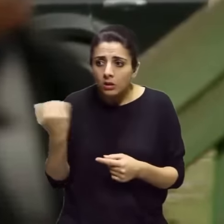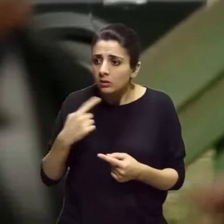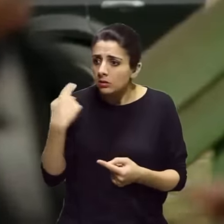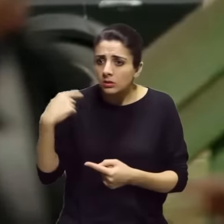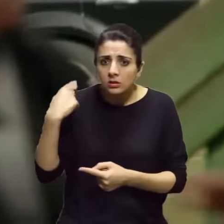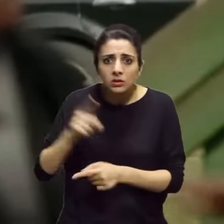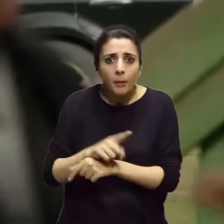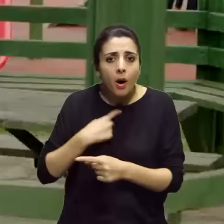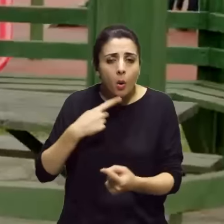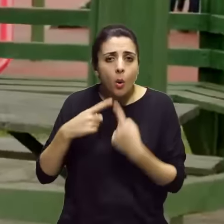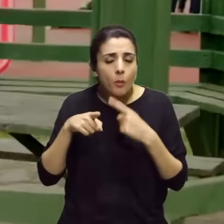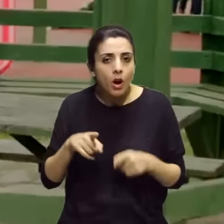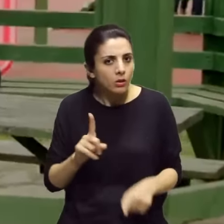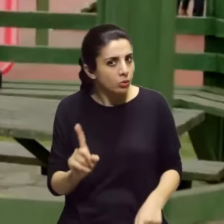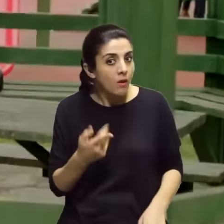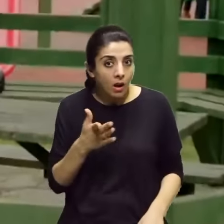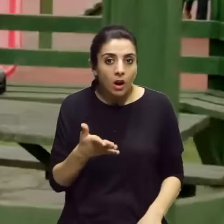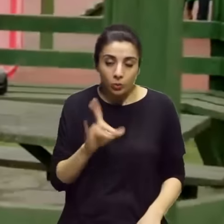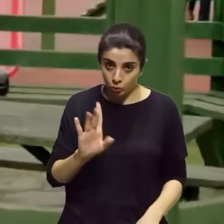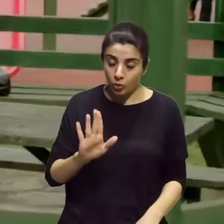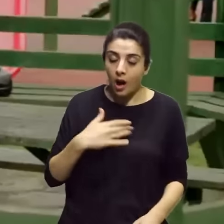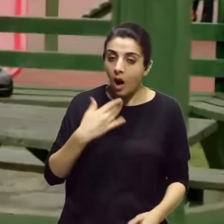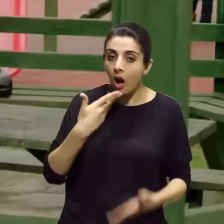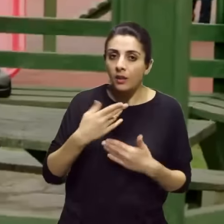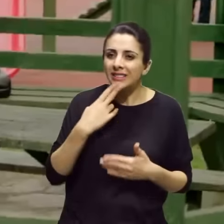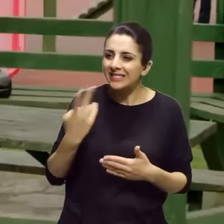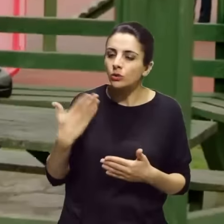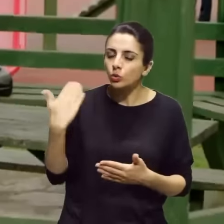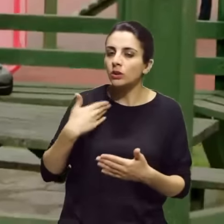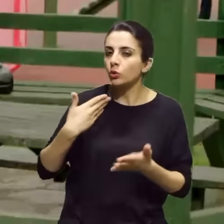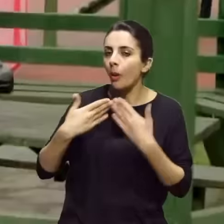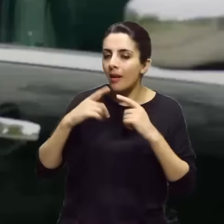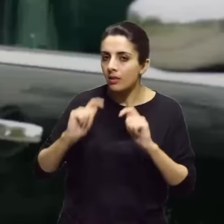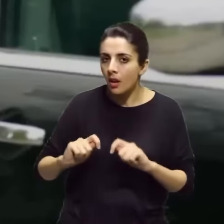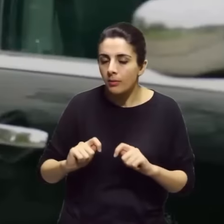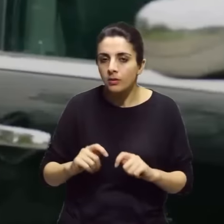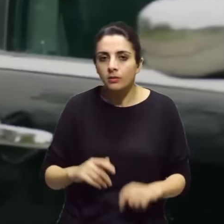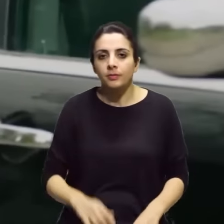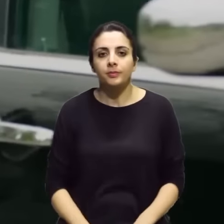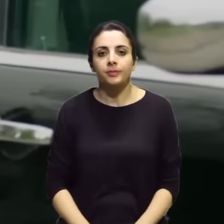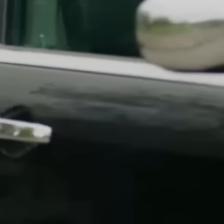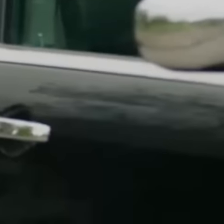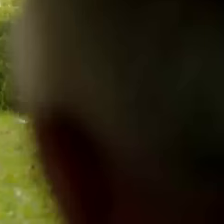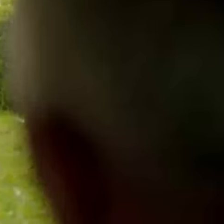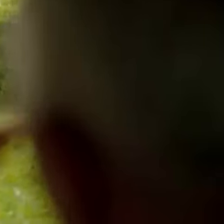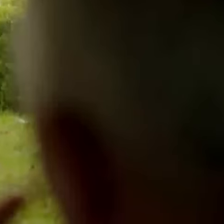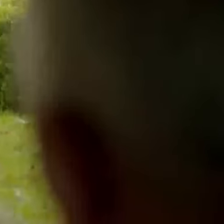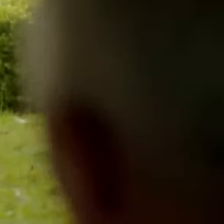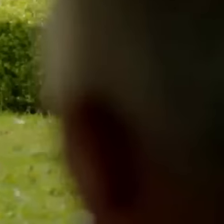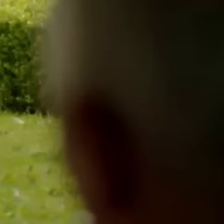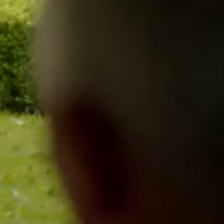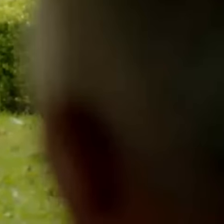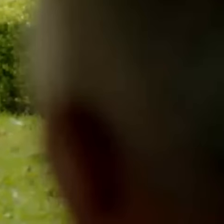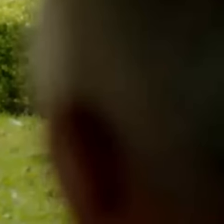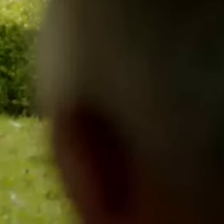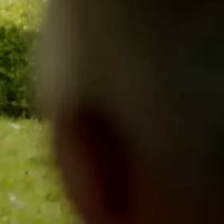gündür. Ne acayipmiş. Yani dur bak baştan anlatayım. Biz kızla dertleştik de zaten. Öyle mi? Mendiş arabayla yanaşıp ağaç